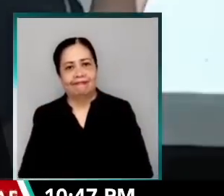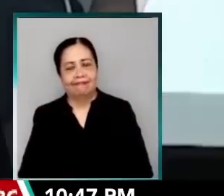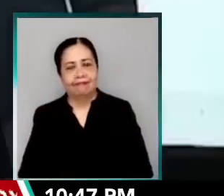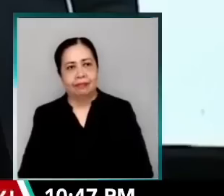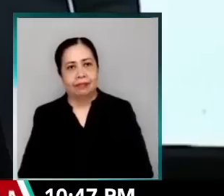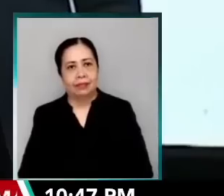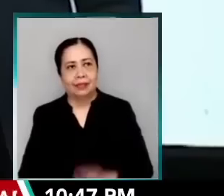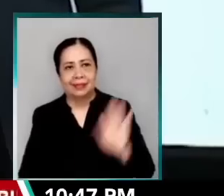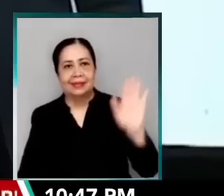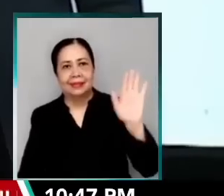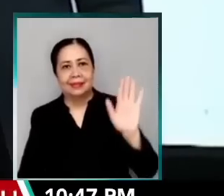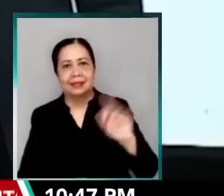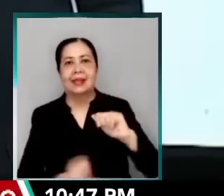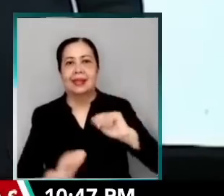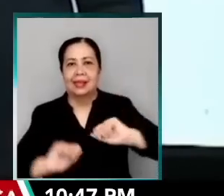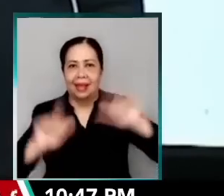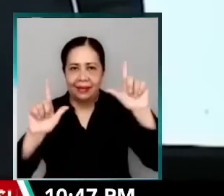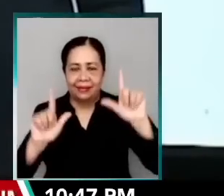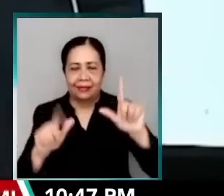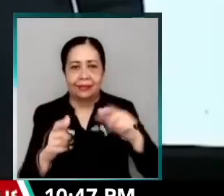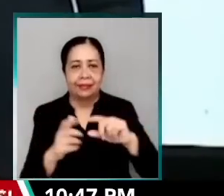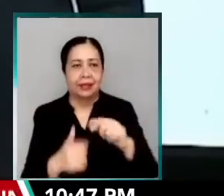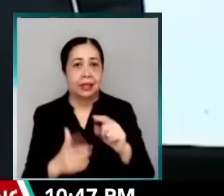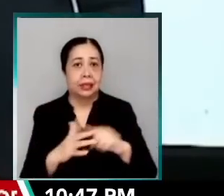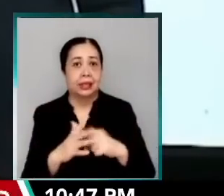Non-live. Simula ngayong araw,